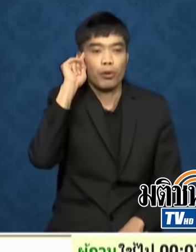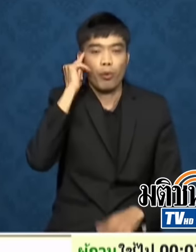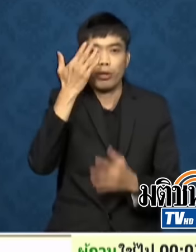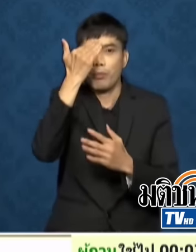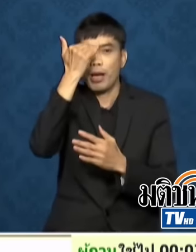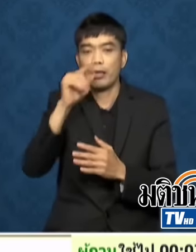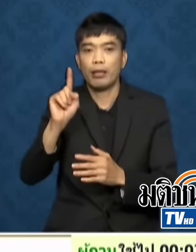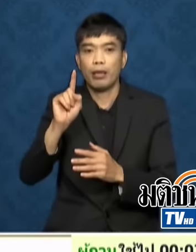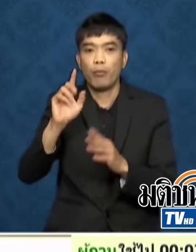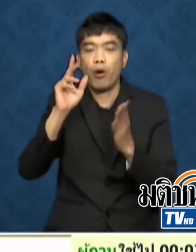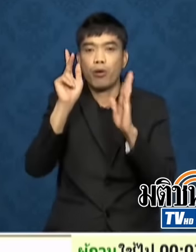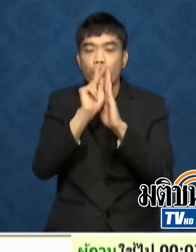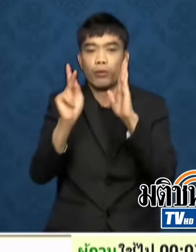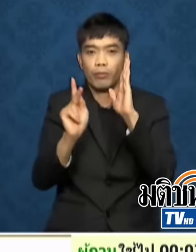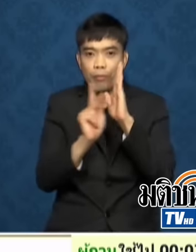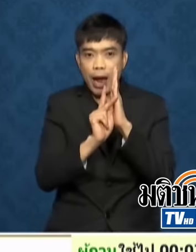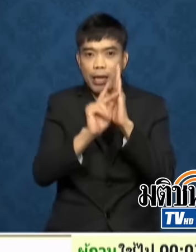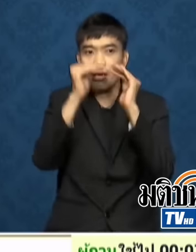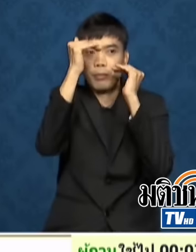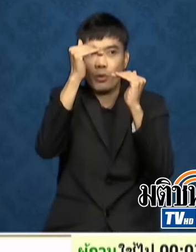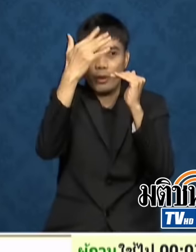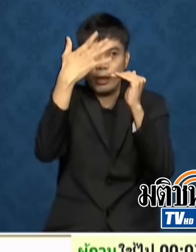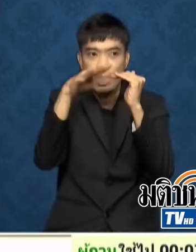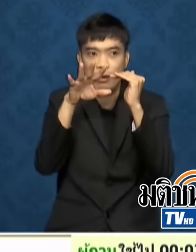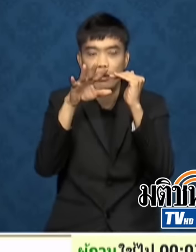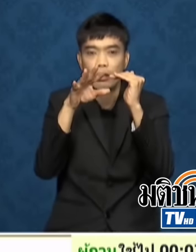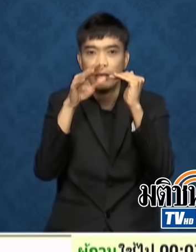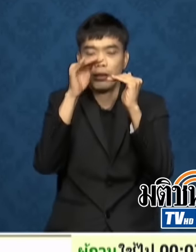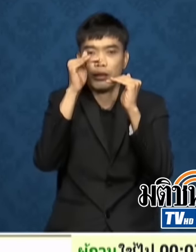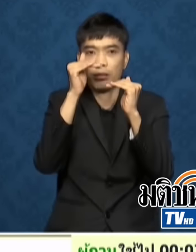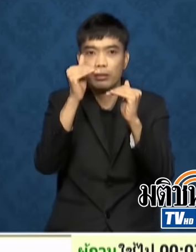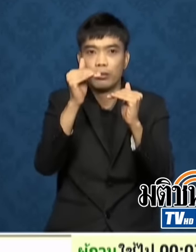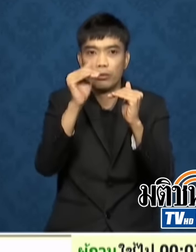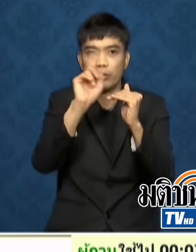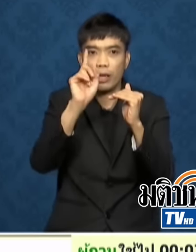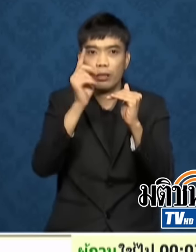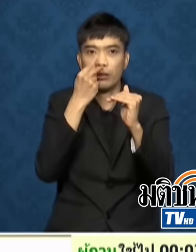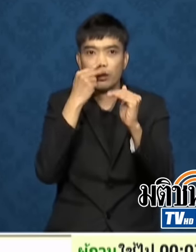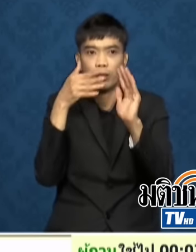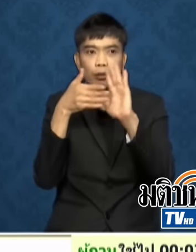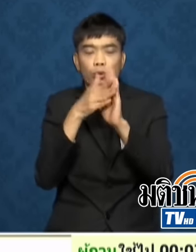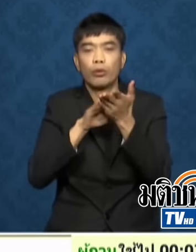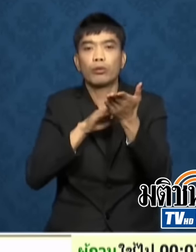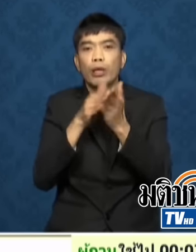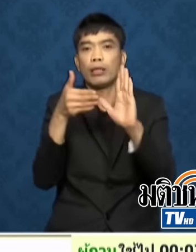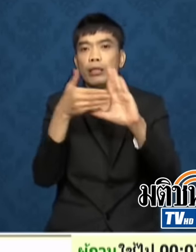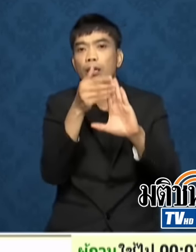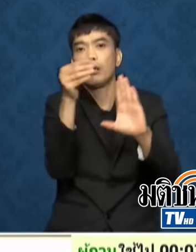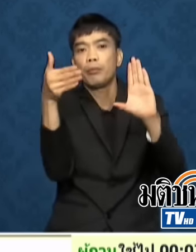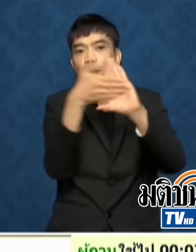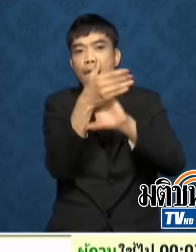นี่ยได้กำหนดไว้แล้วก็รู้สึกสไลด์อันนี้จะผิดไม่เป็นไร